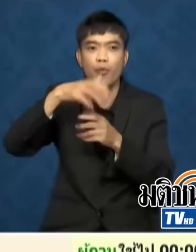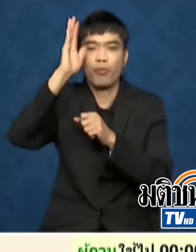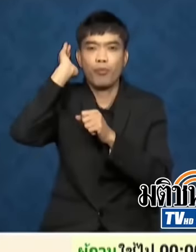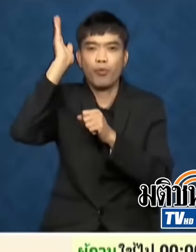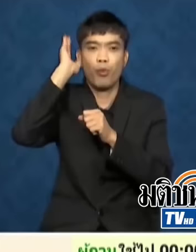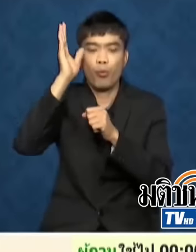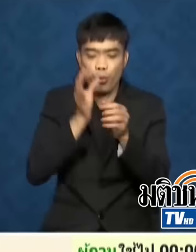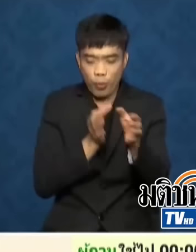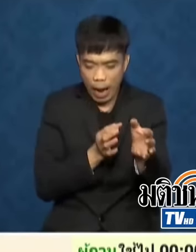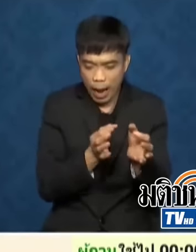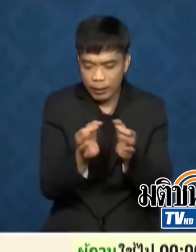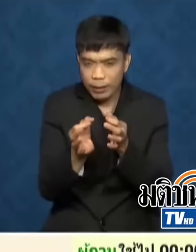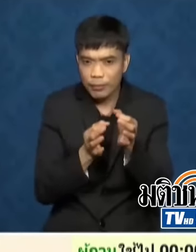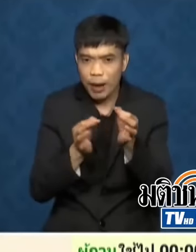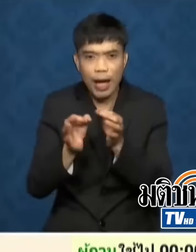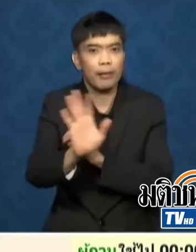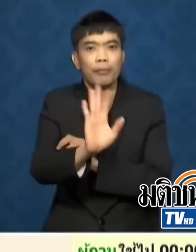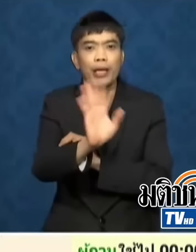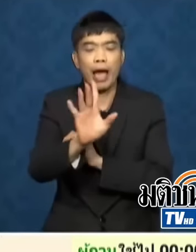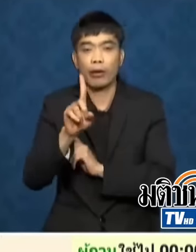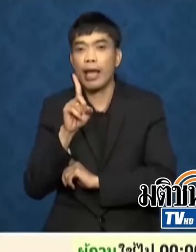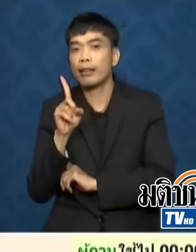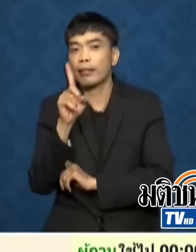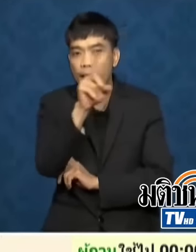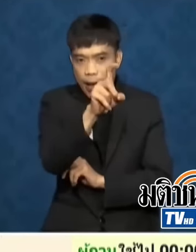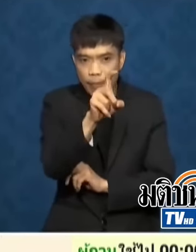บายเป็นการถามในสิ่ง